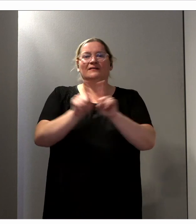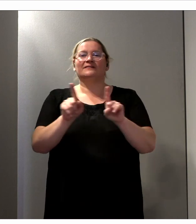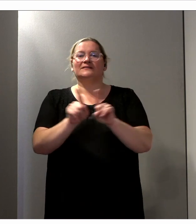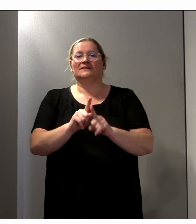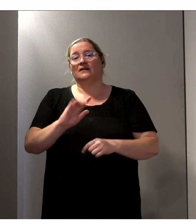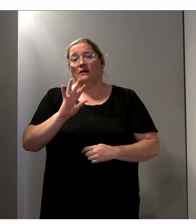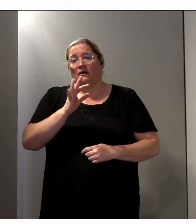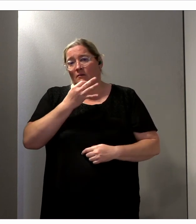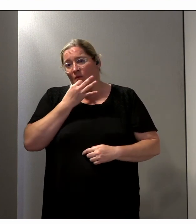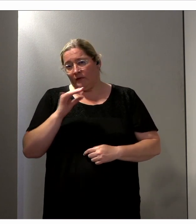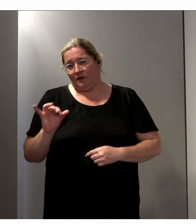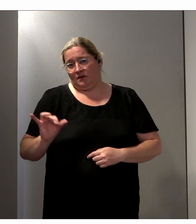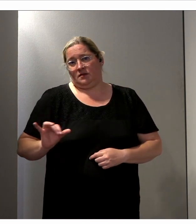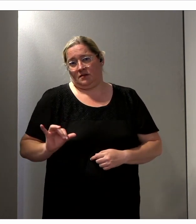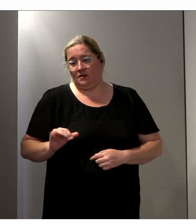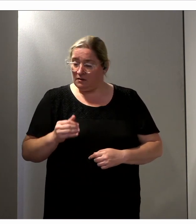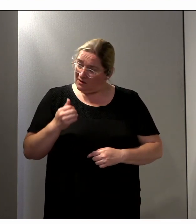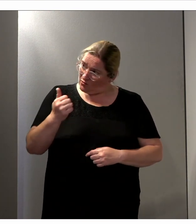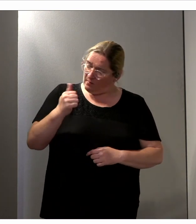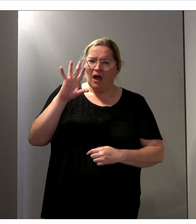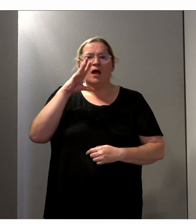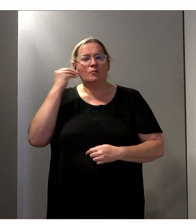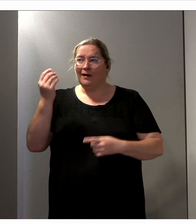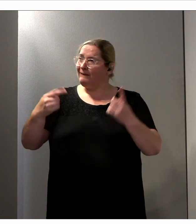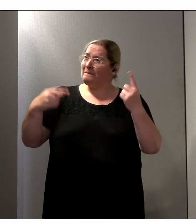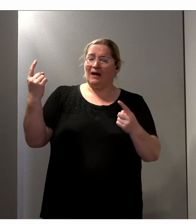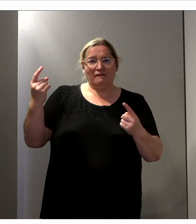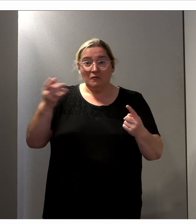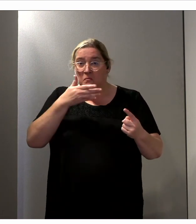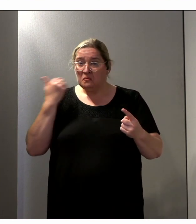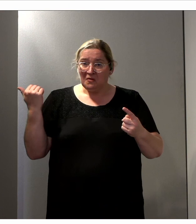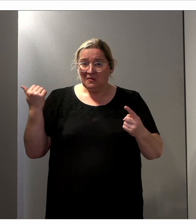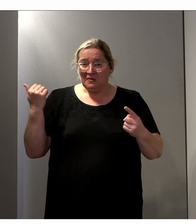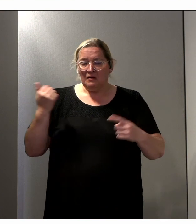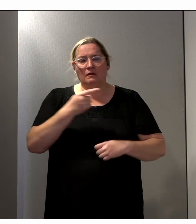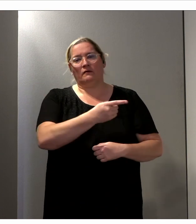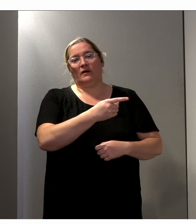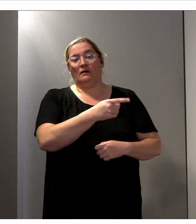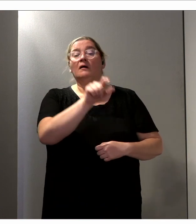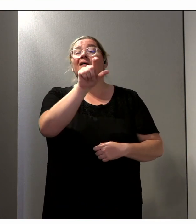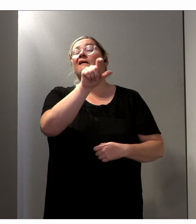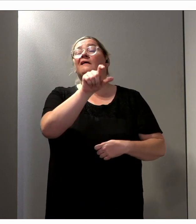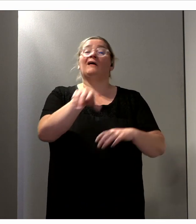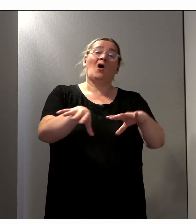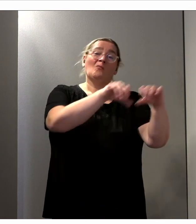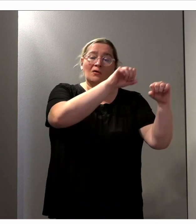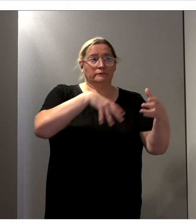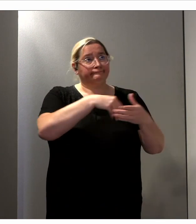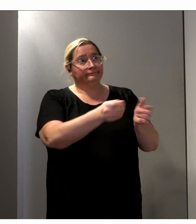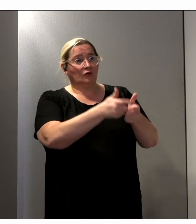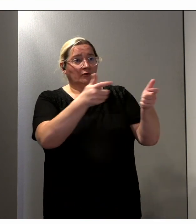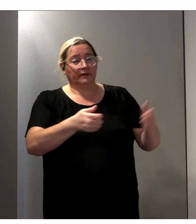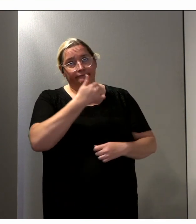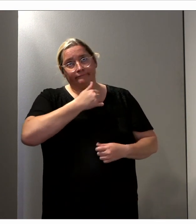profite à la richesse de son capital humain. Ce que le marché de l'emploi ne propose pas aux personnes en situation de handicap